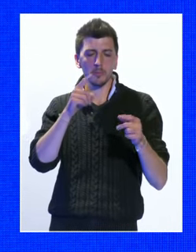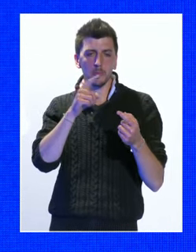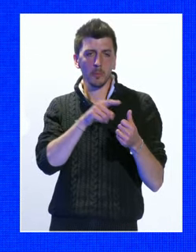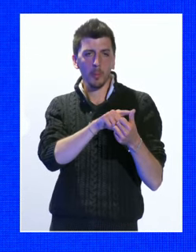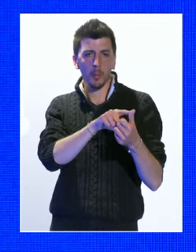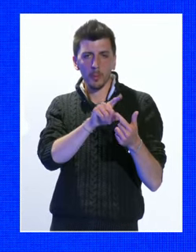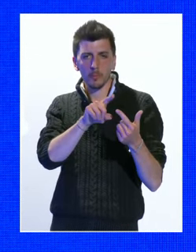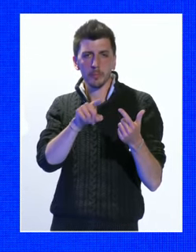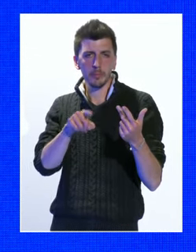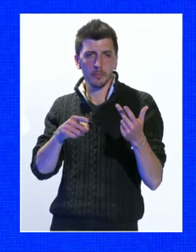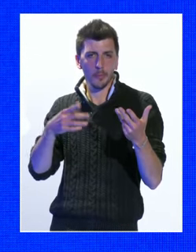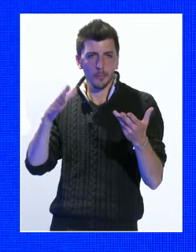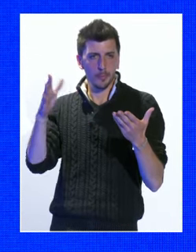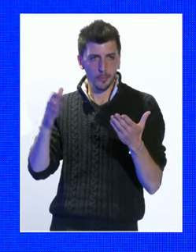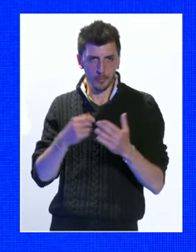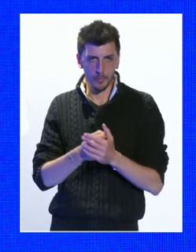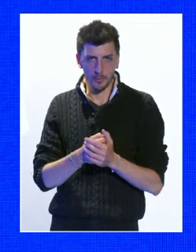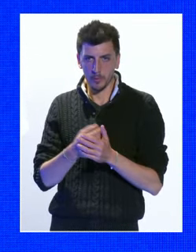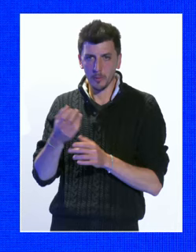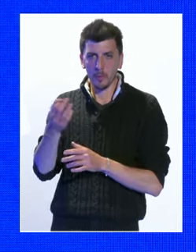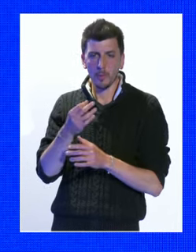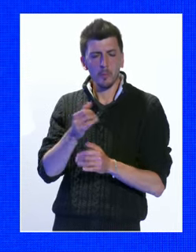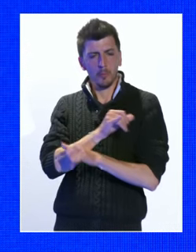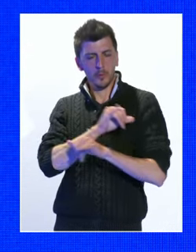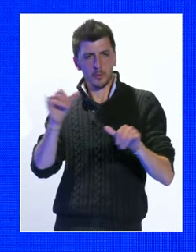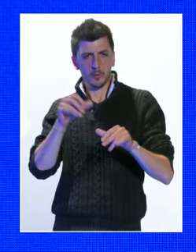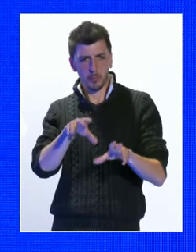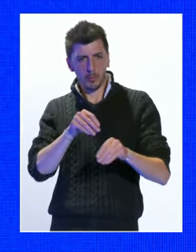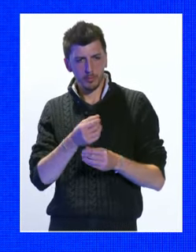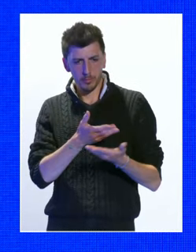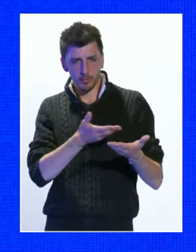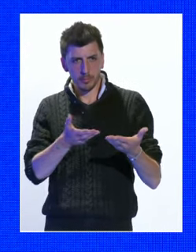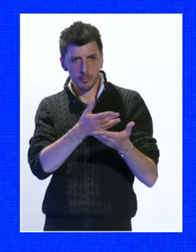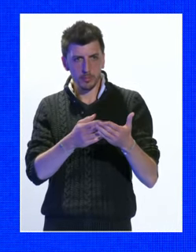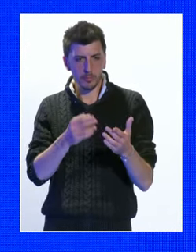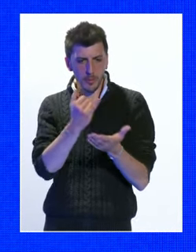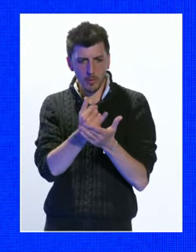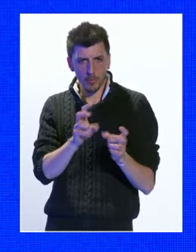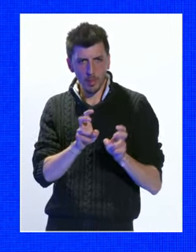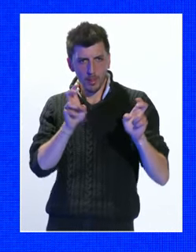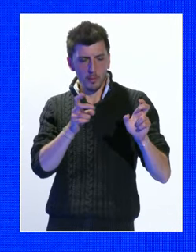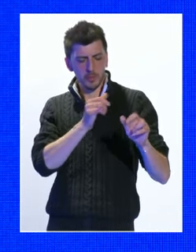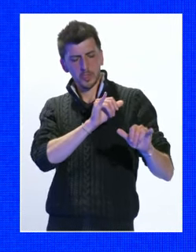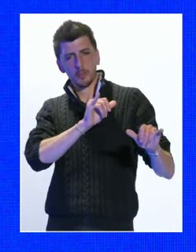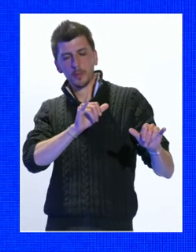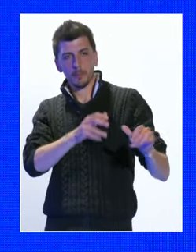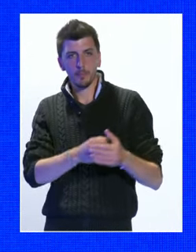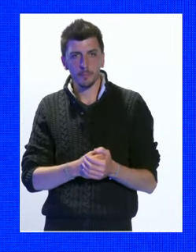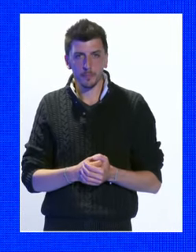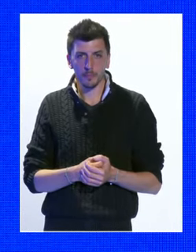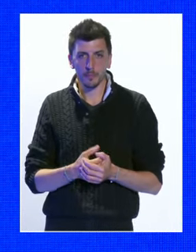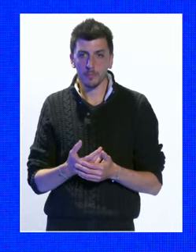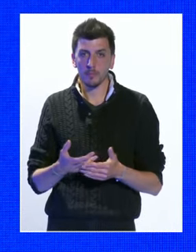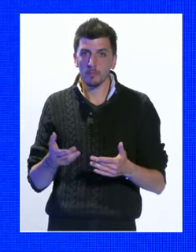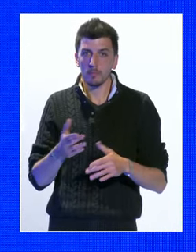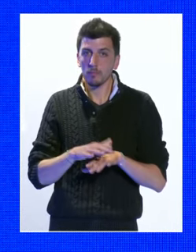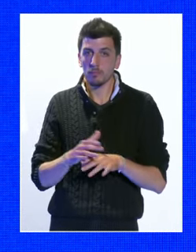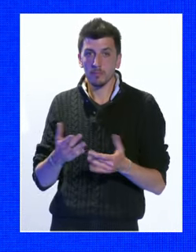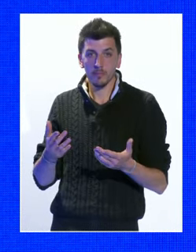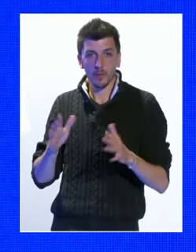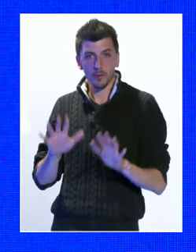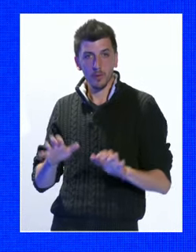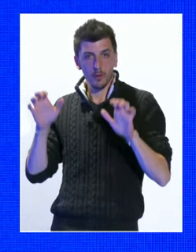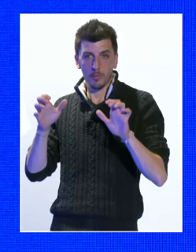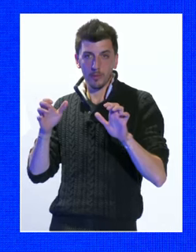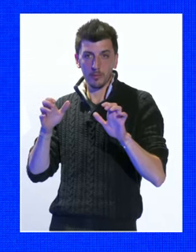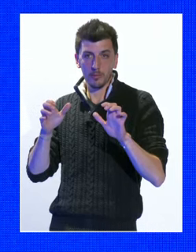d'autres rangs qui disent « jamais nous n'accepterons une augmentation des impôts ». Alors, c'est la première fonction d'un Parlement, de voter les